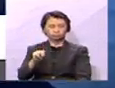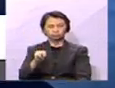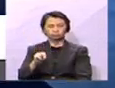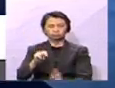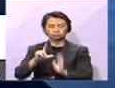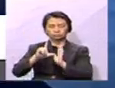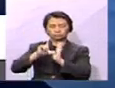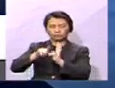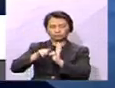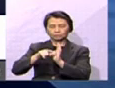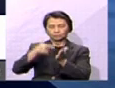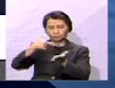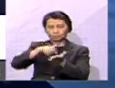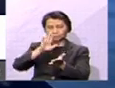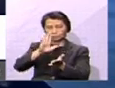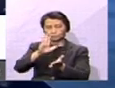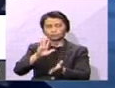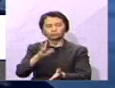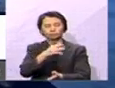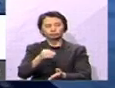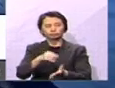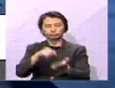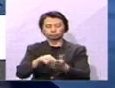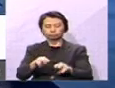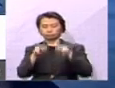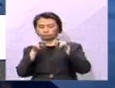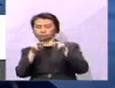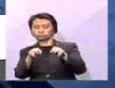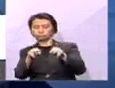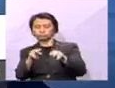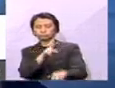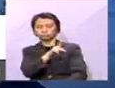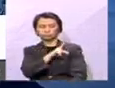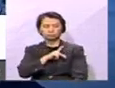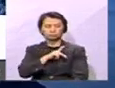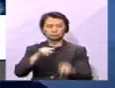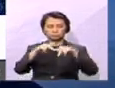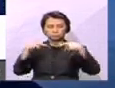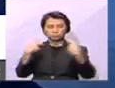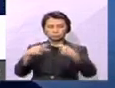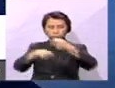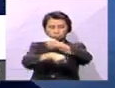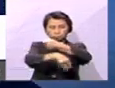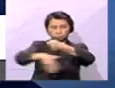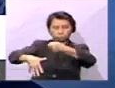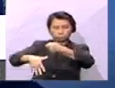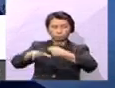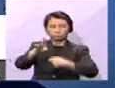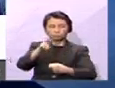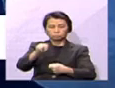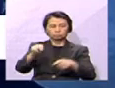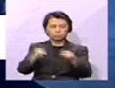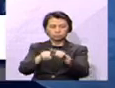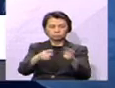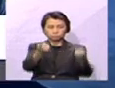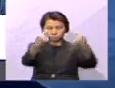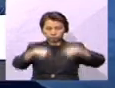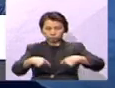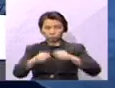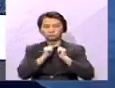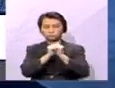sebentar sahaja lagi dan ianya juga disaksikan bersama Ketua Parti komponen barisan nasional yang turut hadir